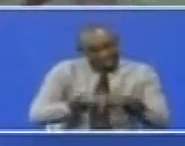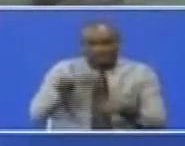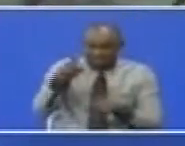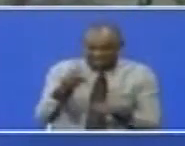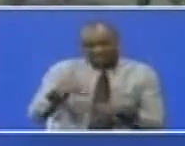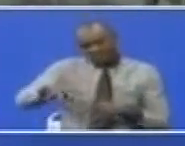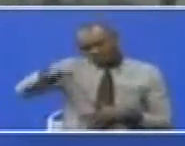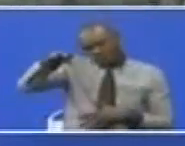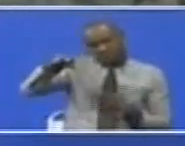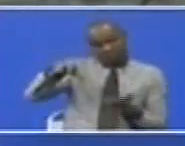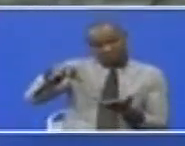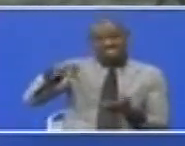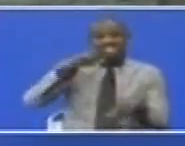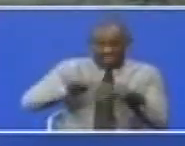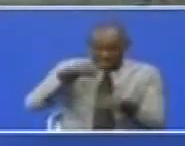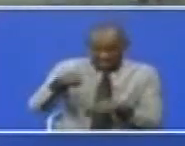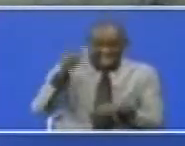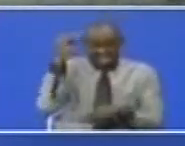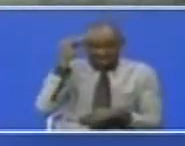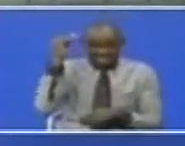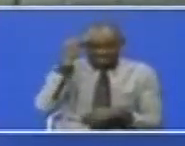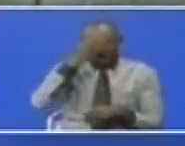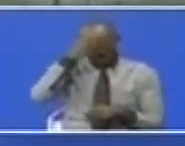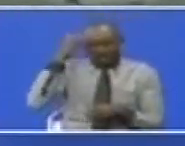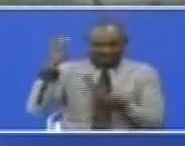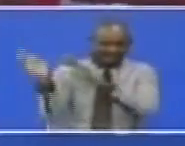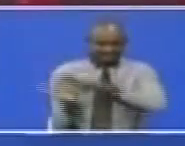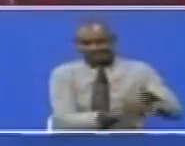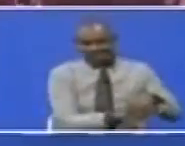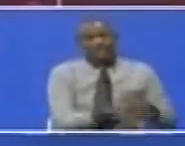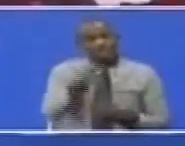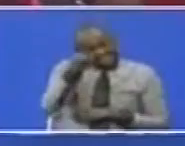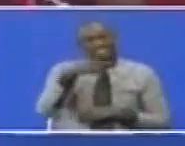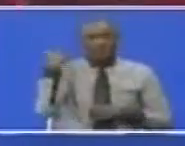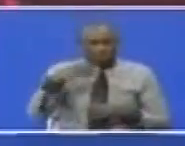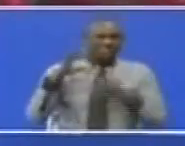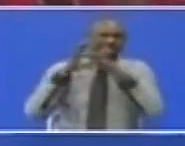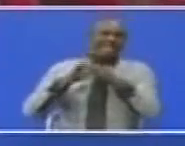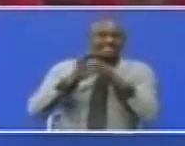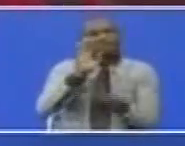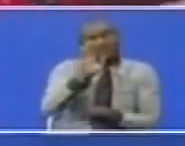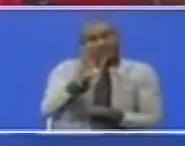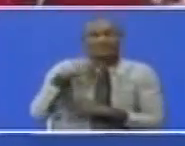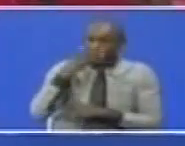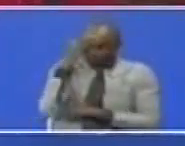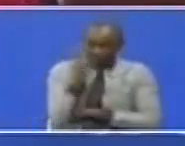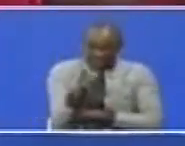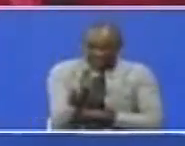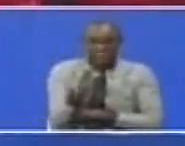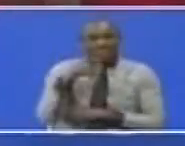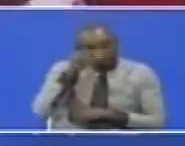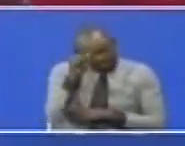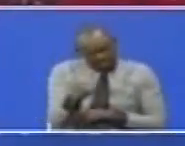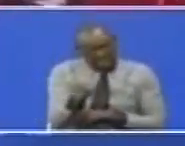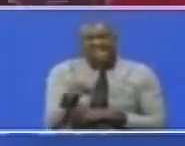rika fulani, na baadaye masuala ya elimu kusahaulika. Imekuwa ndio mtindo, japo umeanza kusahaulika na kupigwa